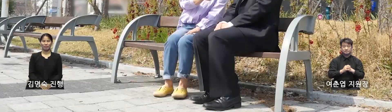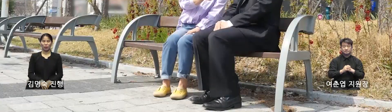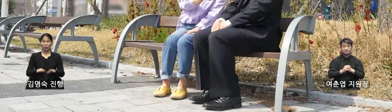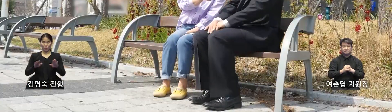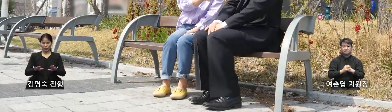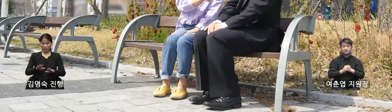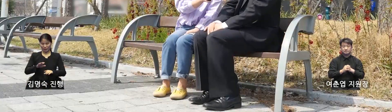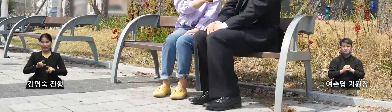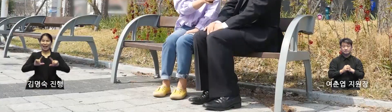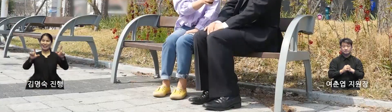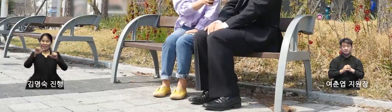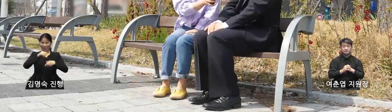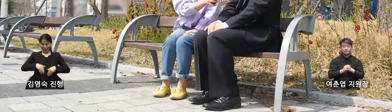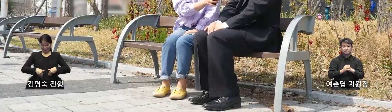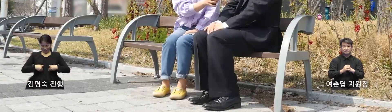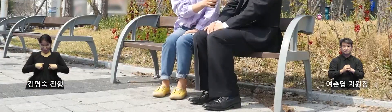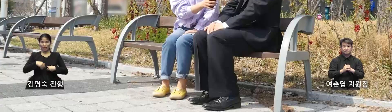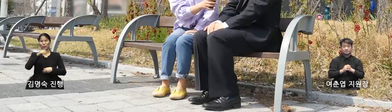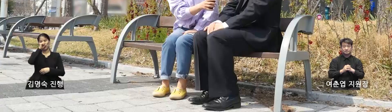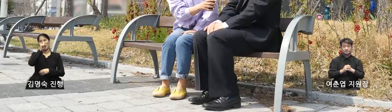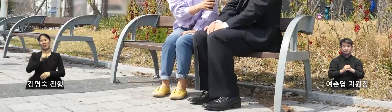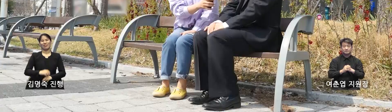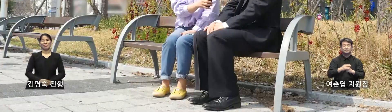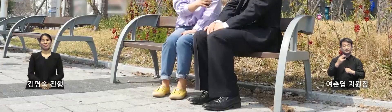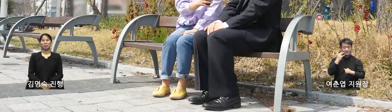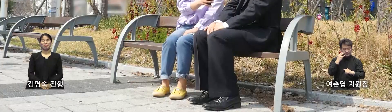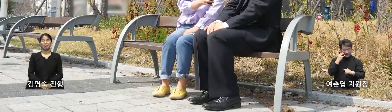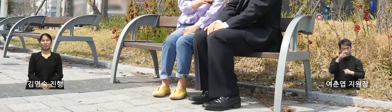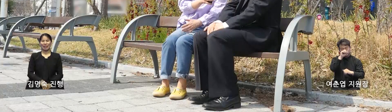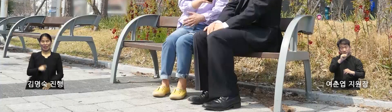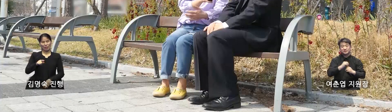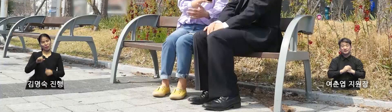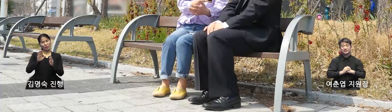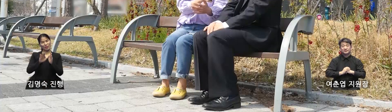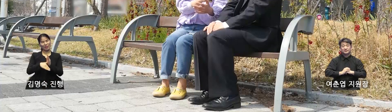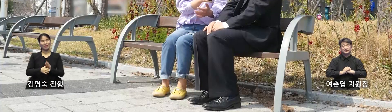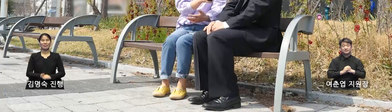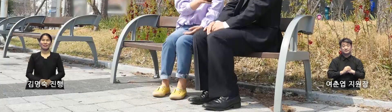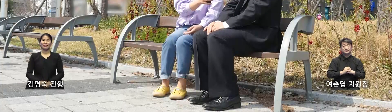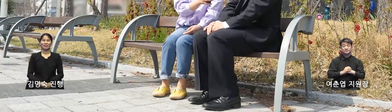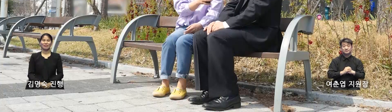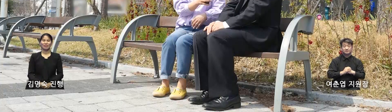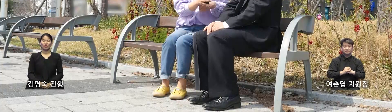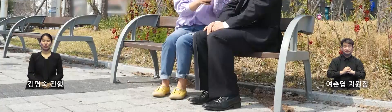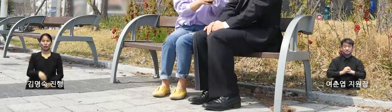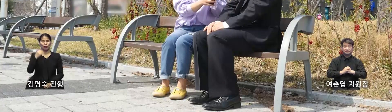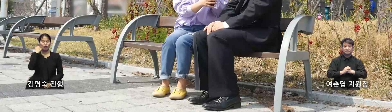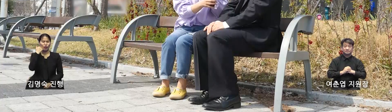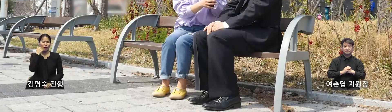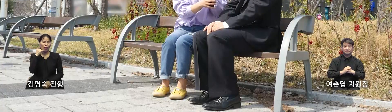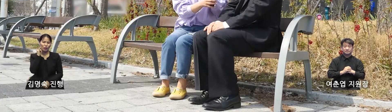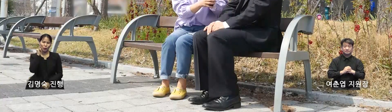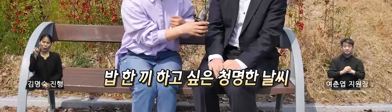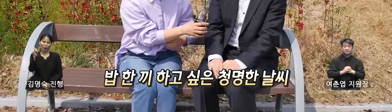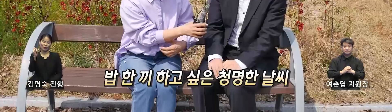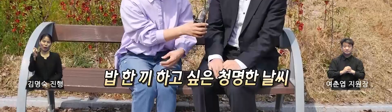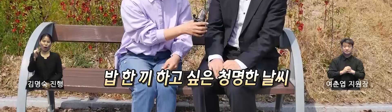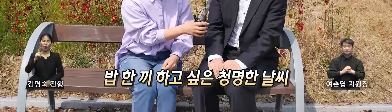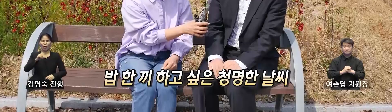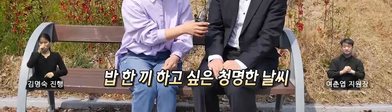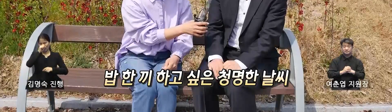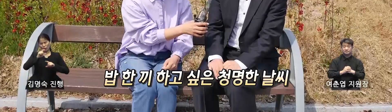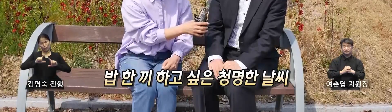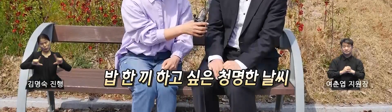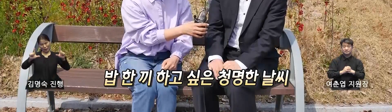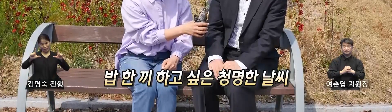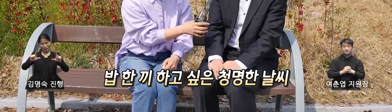오늘 날이 참 따뜻하고 좋습니다. 네, 좋습니다. 이럴 때는 좀 누구한테 전화해서 야, 날 좋은데